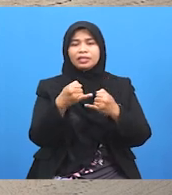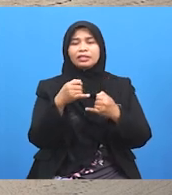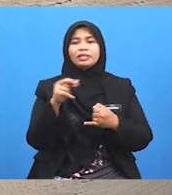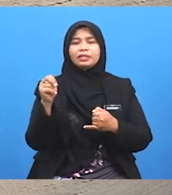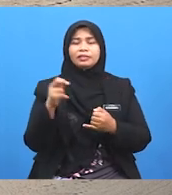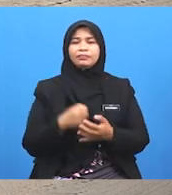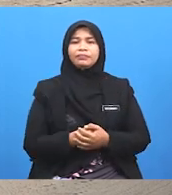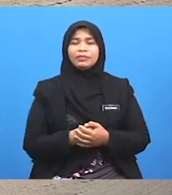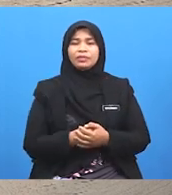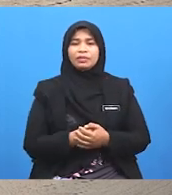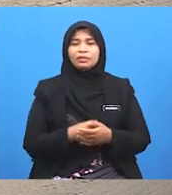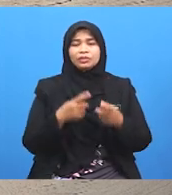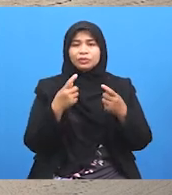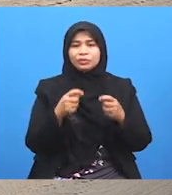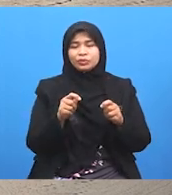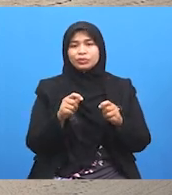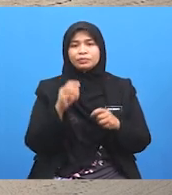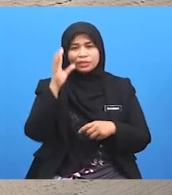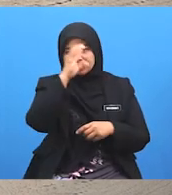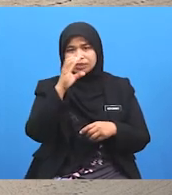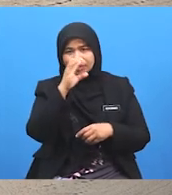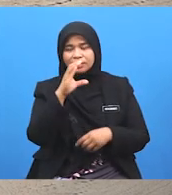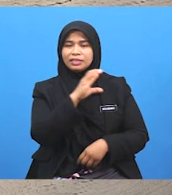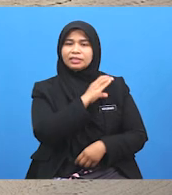murid-murid, cuba cari ciri yang berikut.